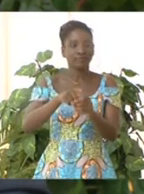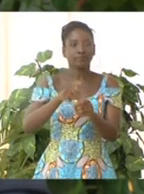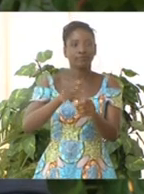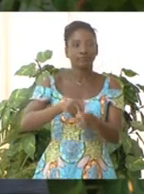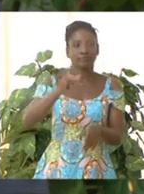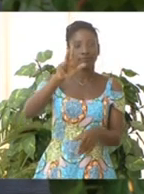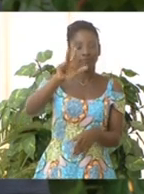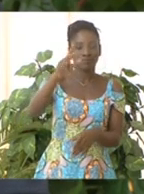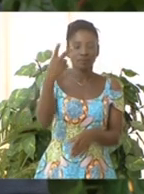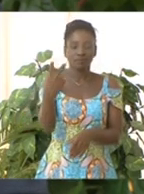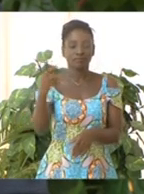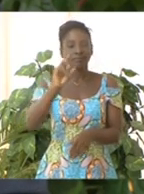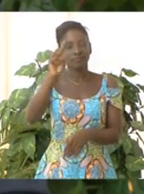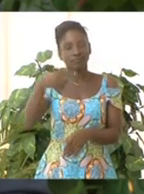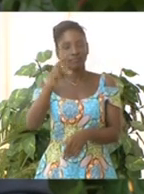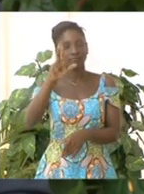32,39%.